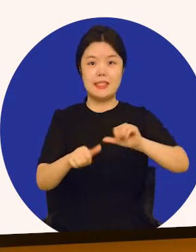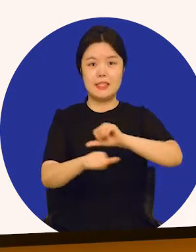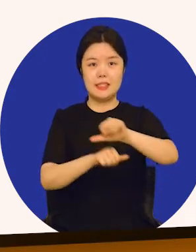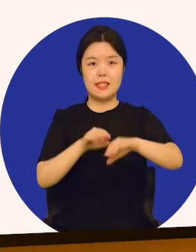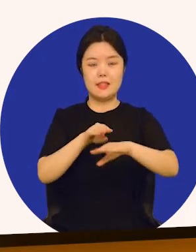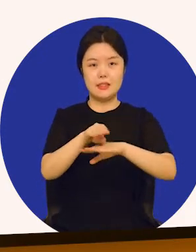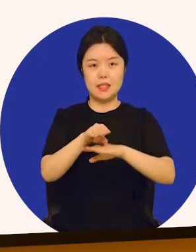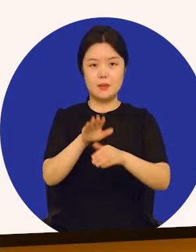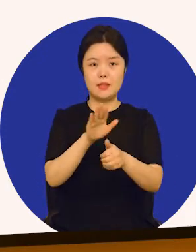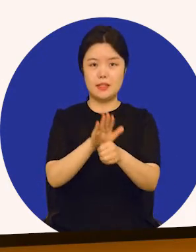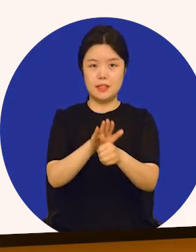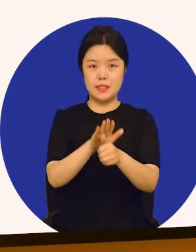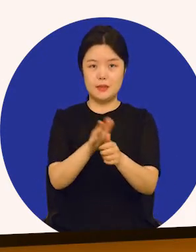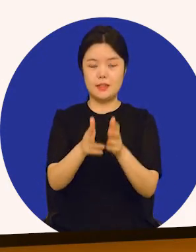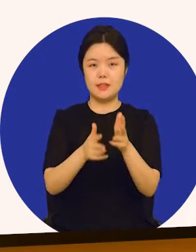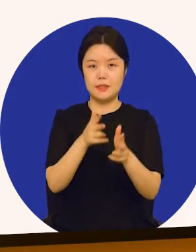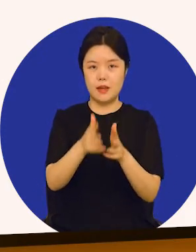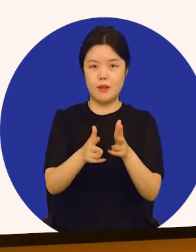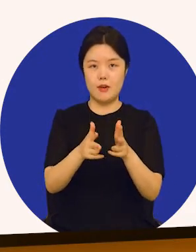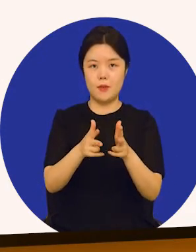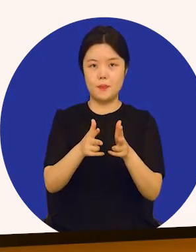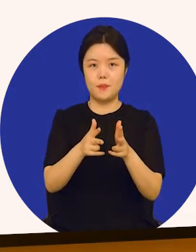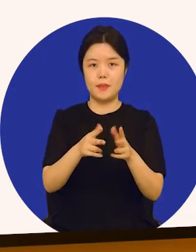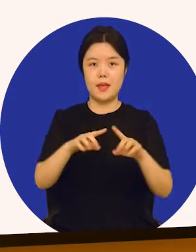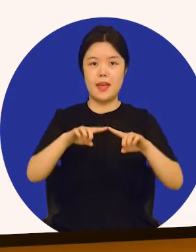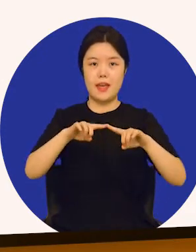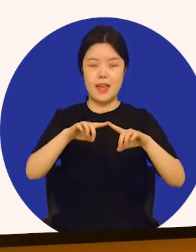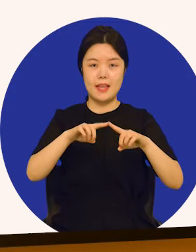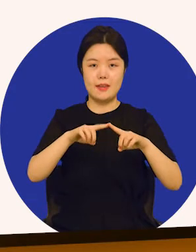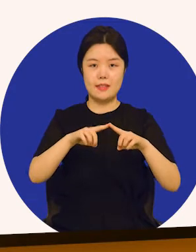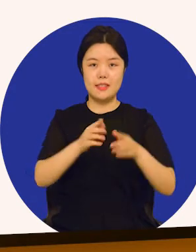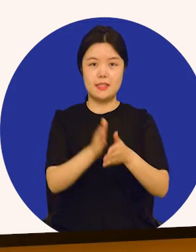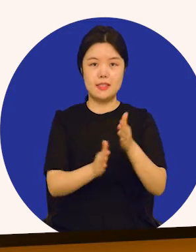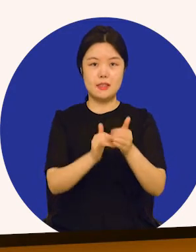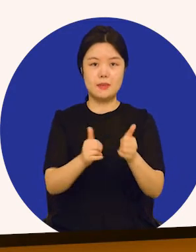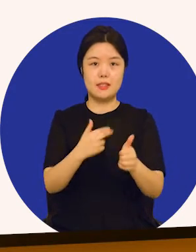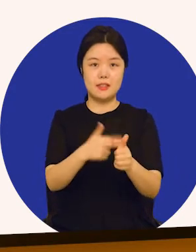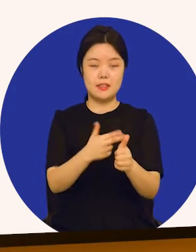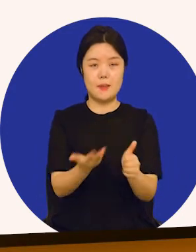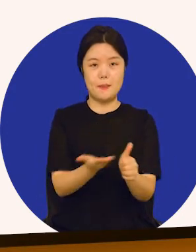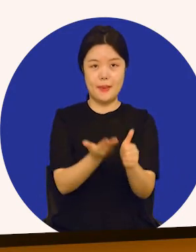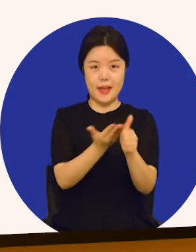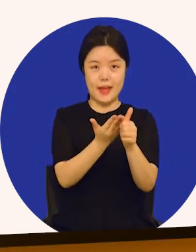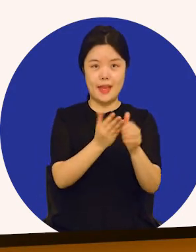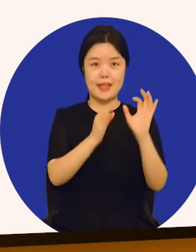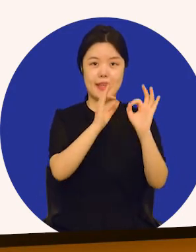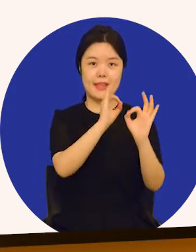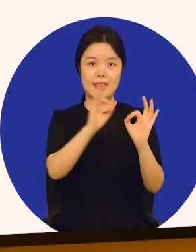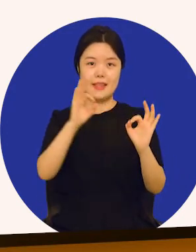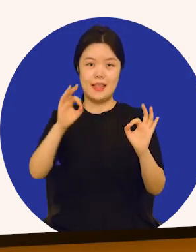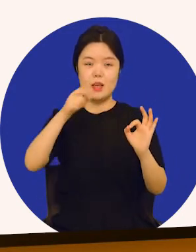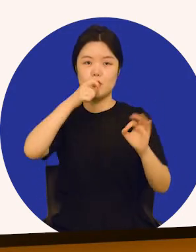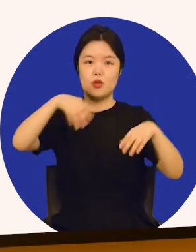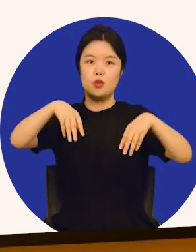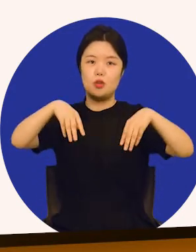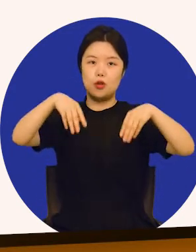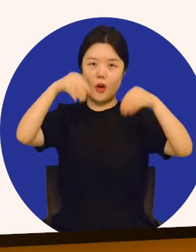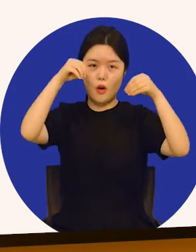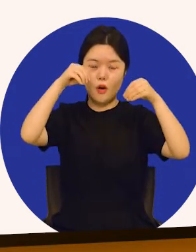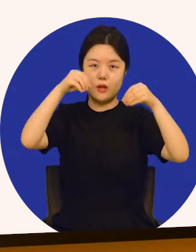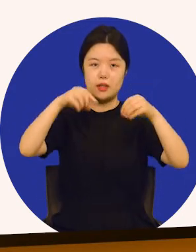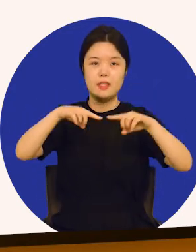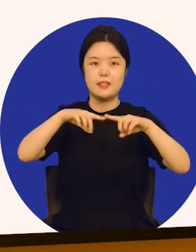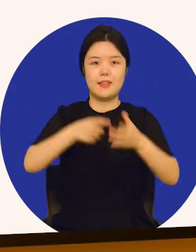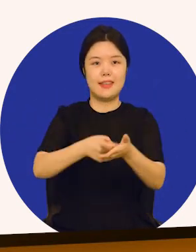친환경 자동차 보급 치 원 기후 에너지 심 인강 4 양성 텐 텐 텐 소등 캠페인 등 시민과